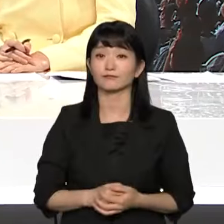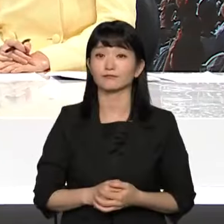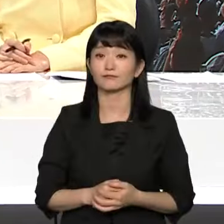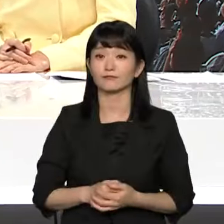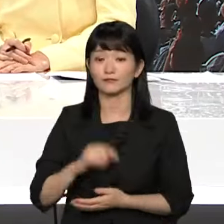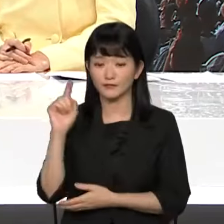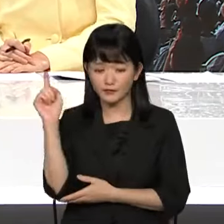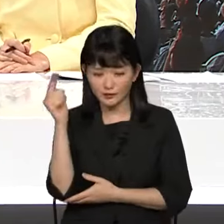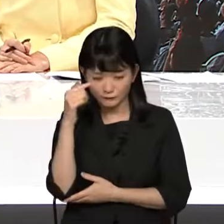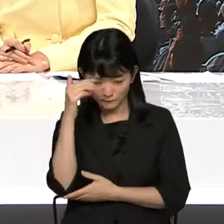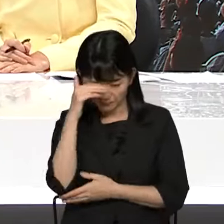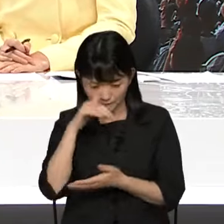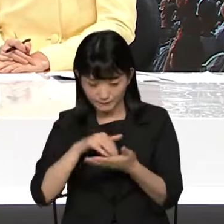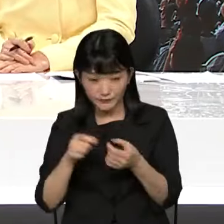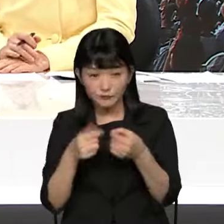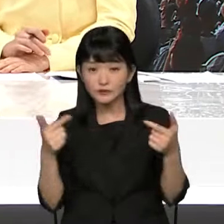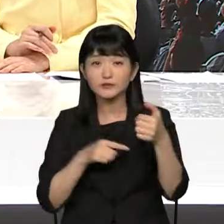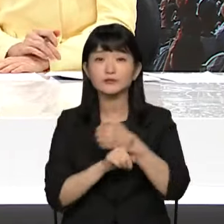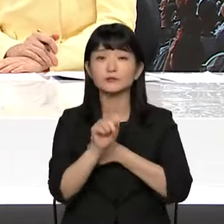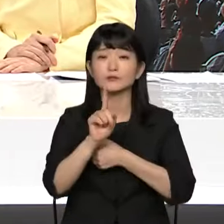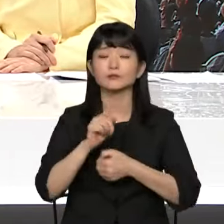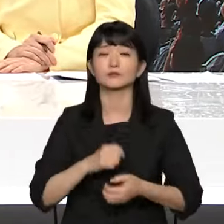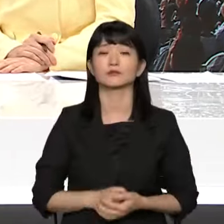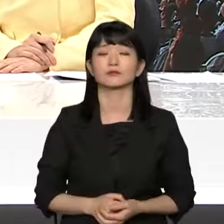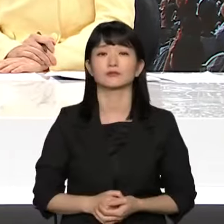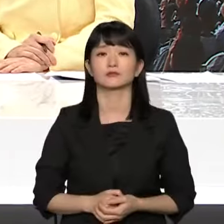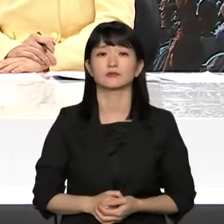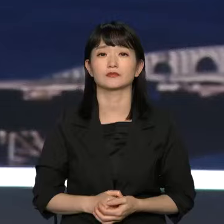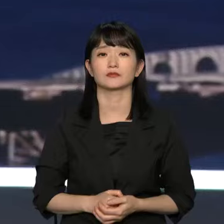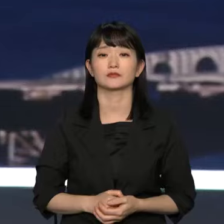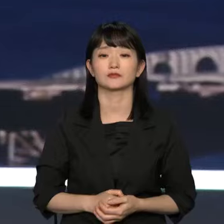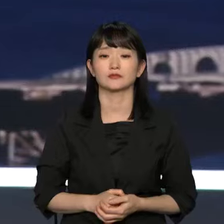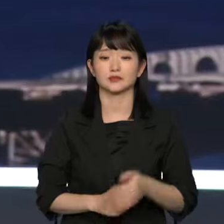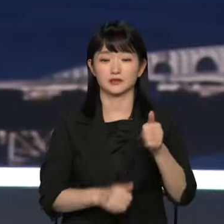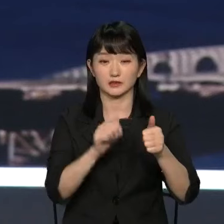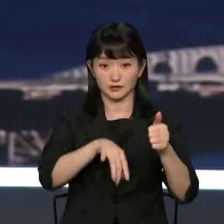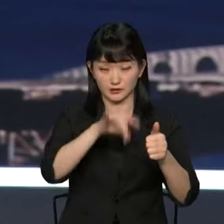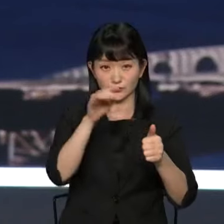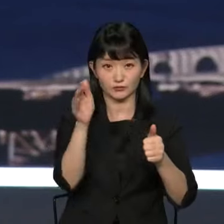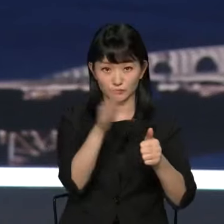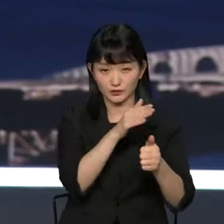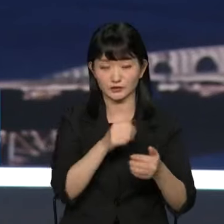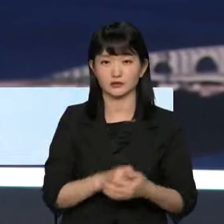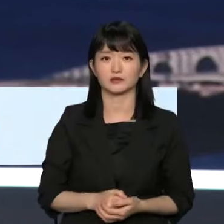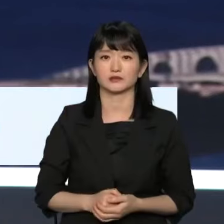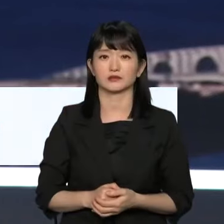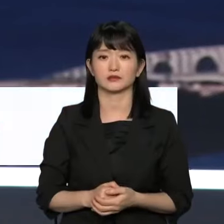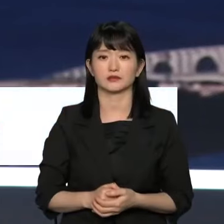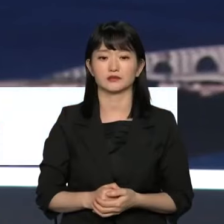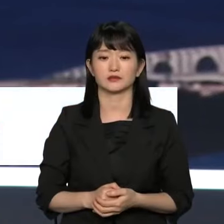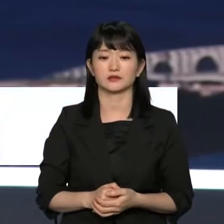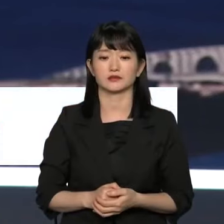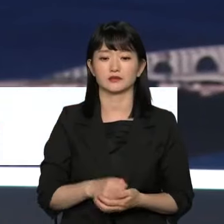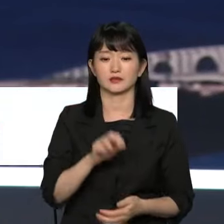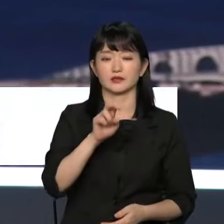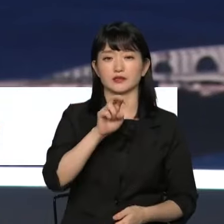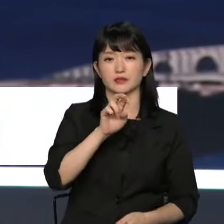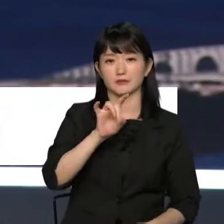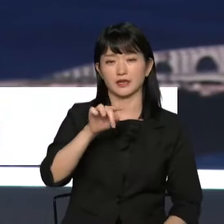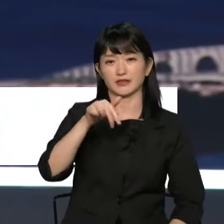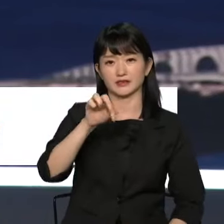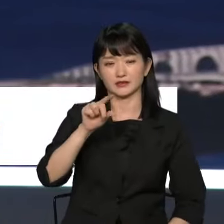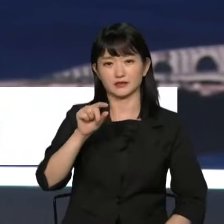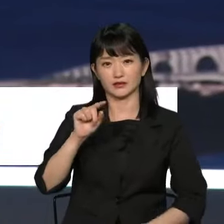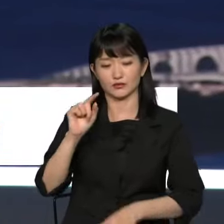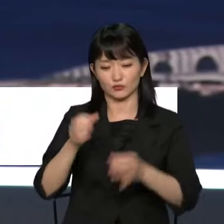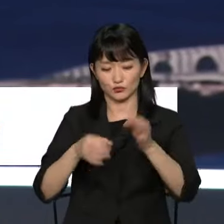많이 사랑받는 이유가 뭐라고 보세요? 우선 시즌 초부터 우리 메이저리그 야구를 우리 서울에서 열게 만들면서 이